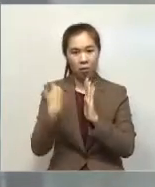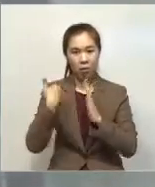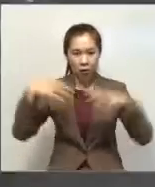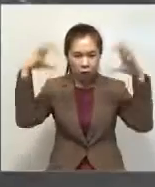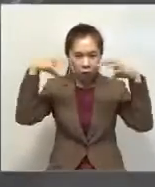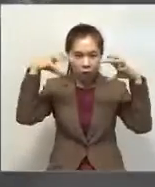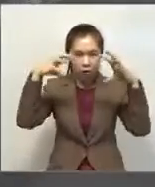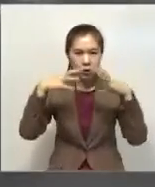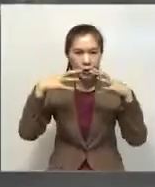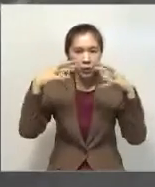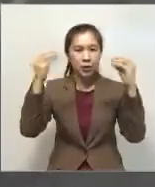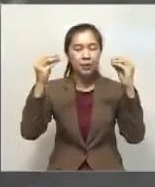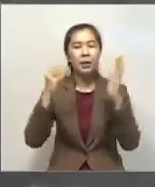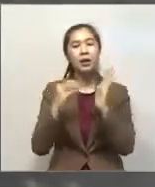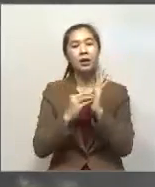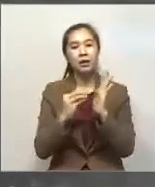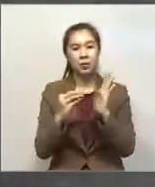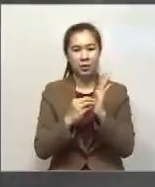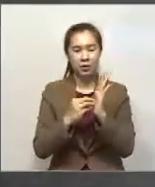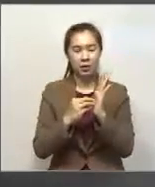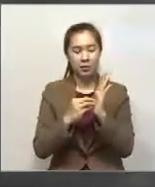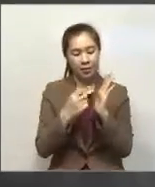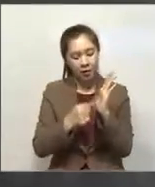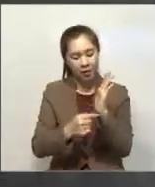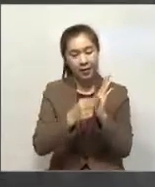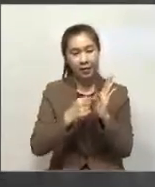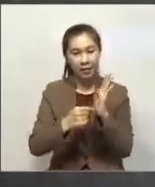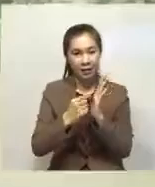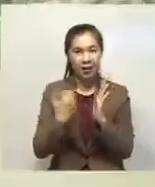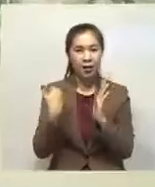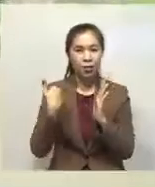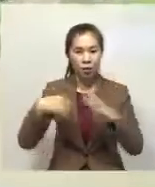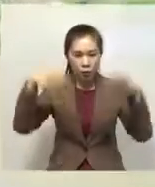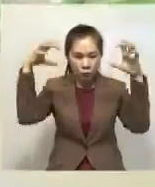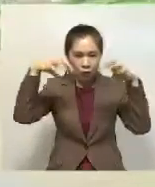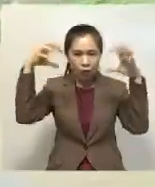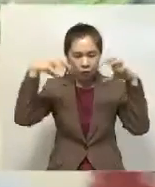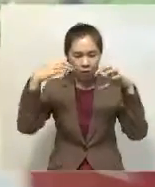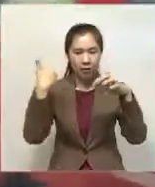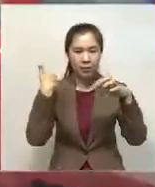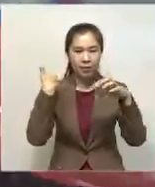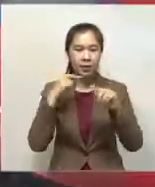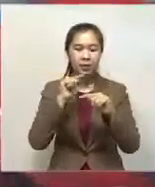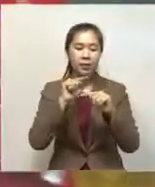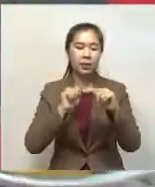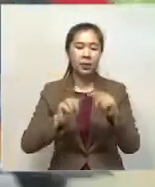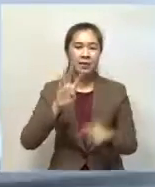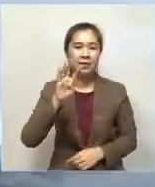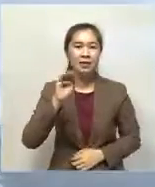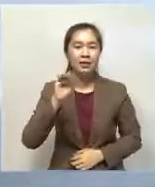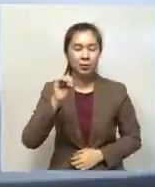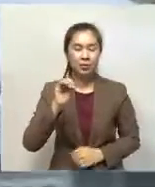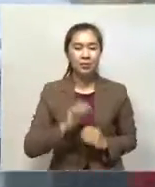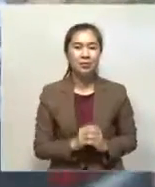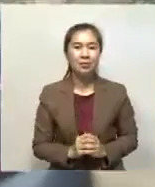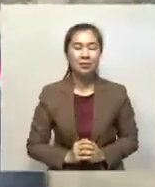นลดลงค่ะส่วนกรุงเทพมหานครและปริมณฑลยังมีฝนฟ้าคะนองอยู่ที่ร้อยละ40ของ